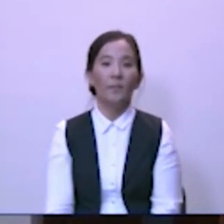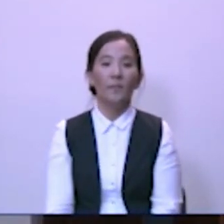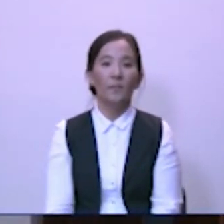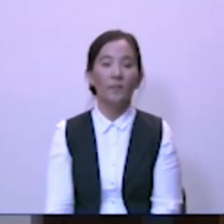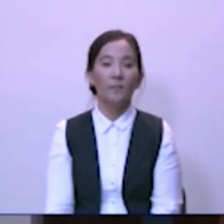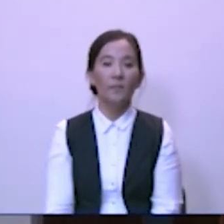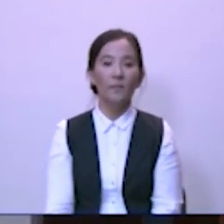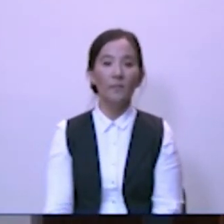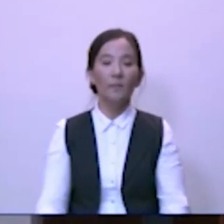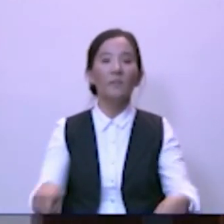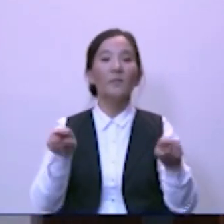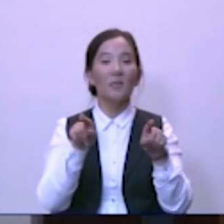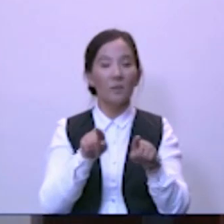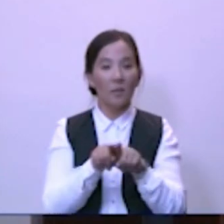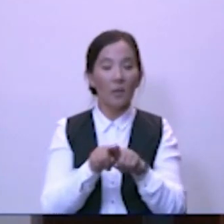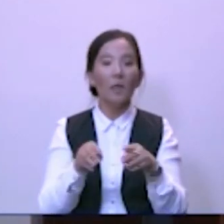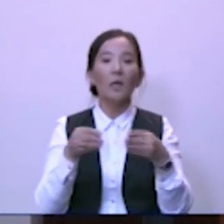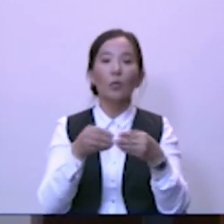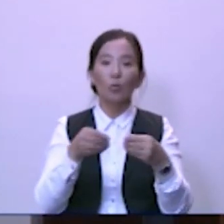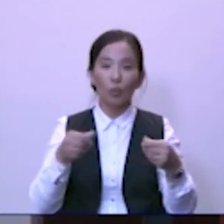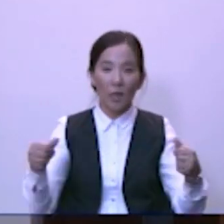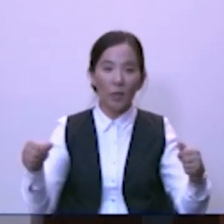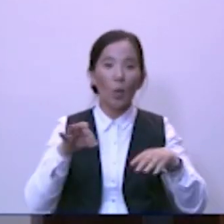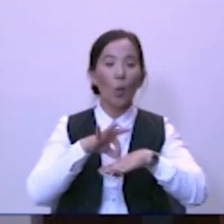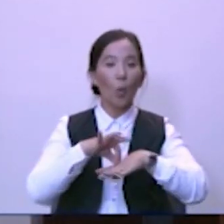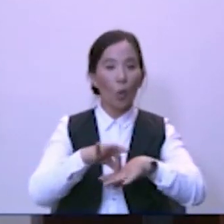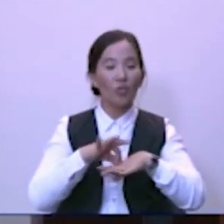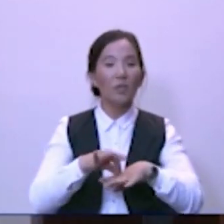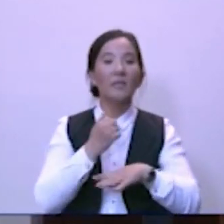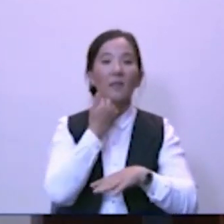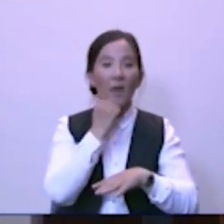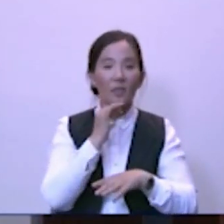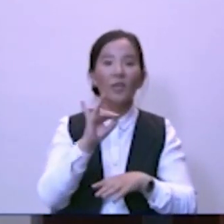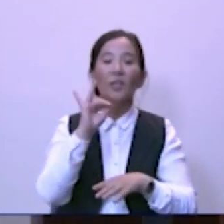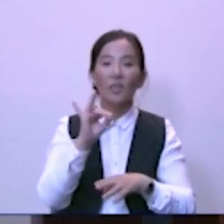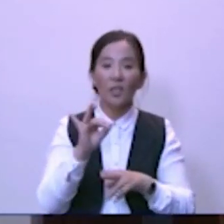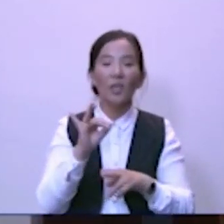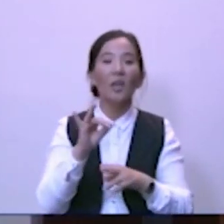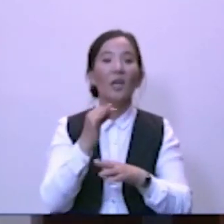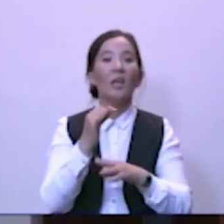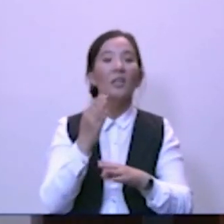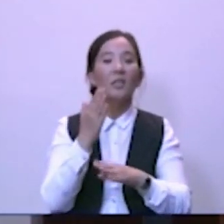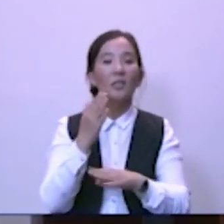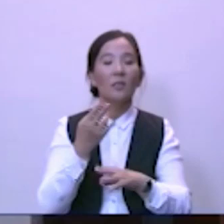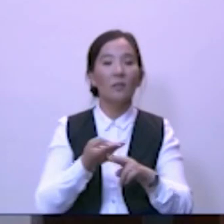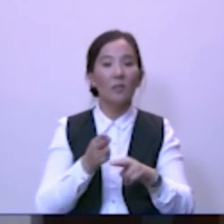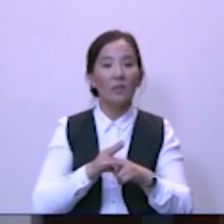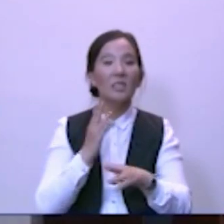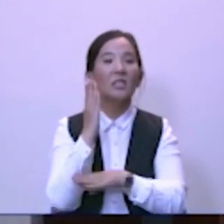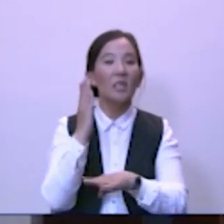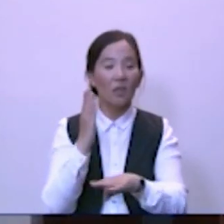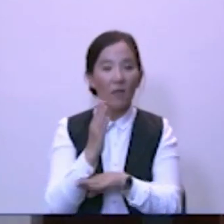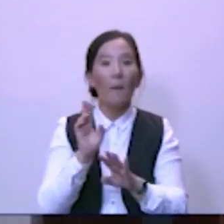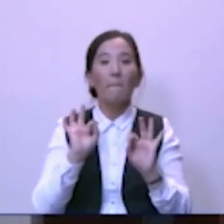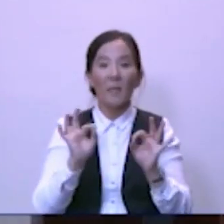так разрушает кожу ткани и древесину то есть в какой мы можем сделать вывод правильно